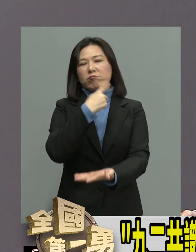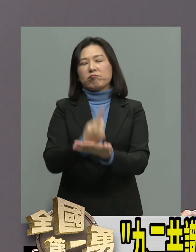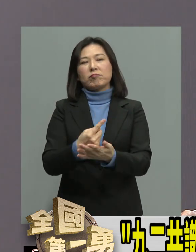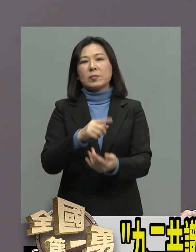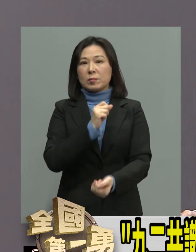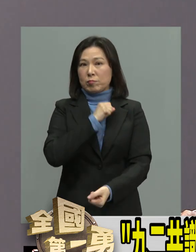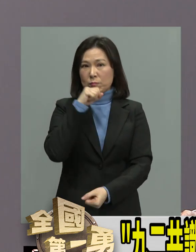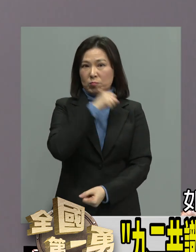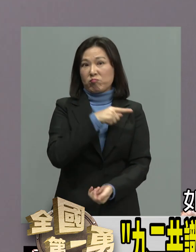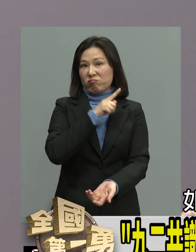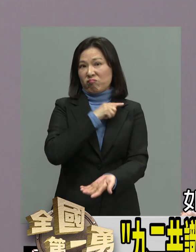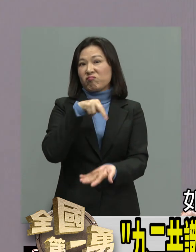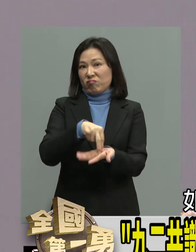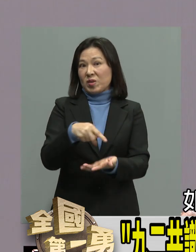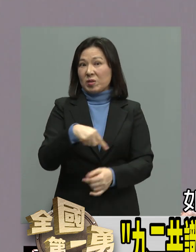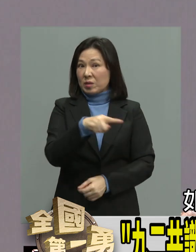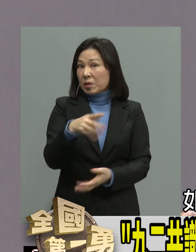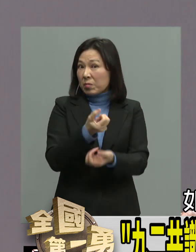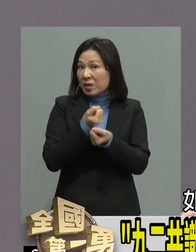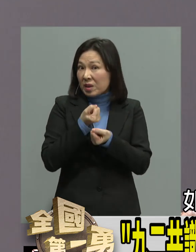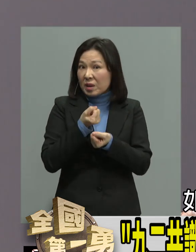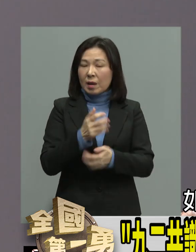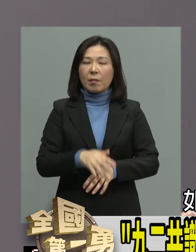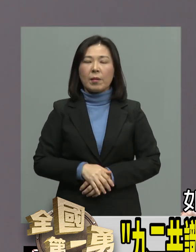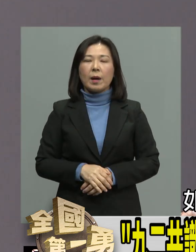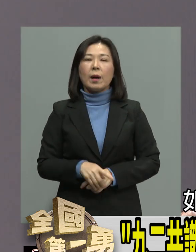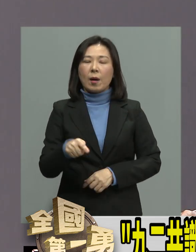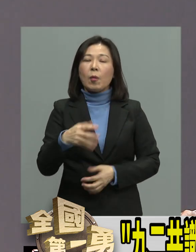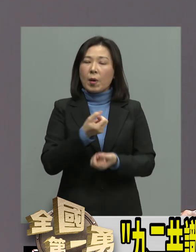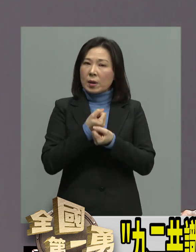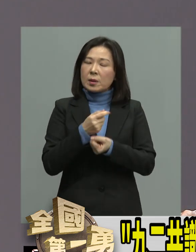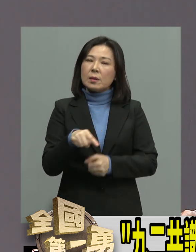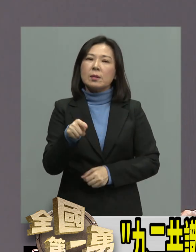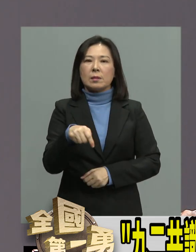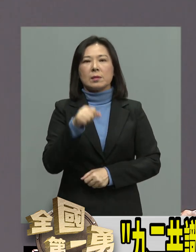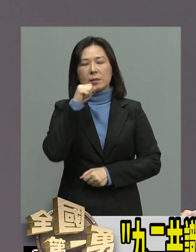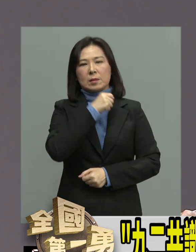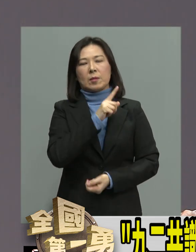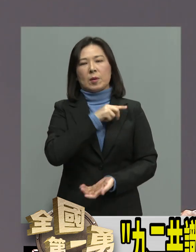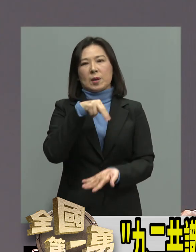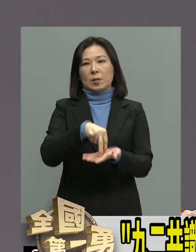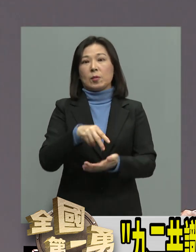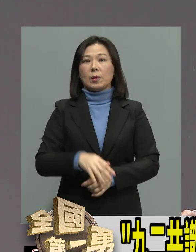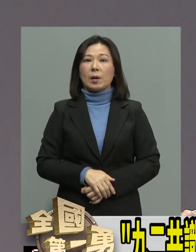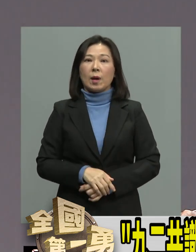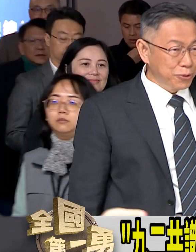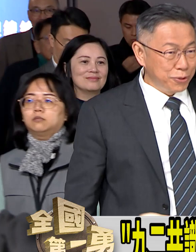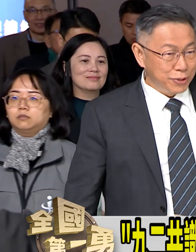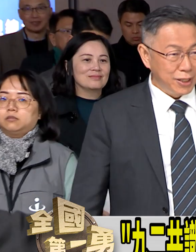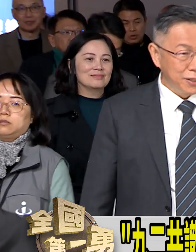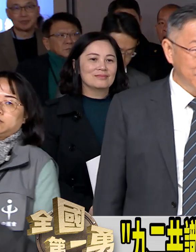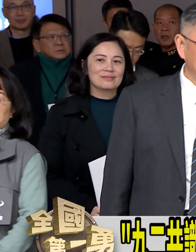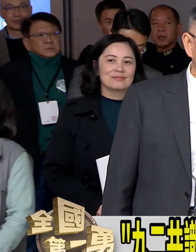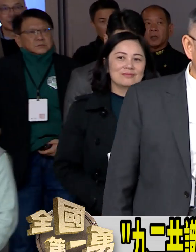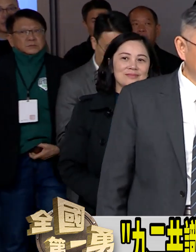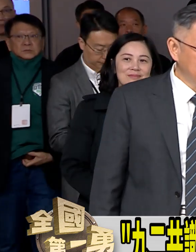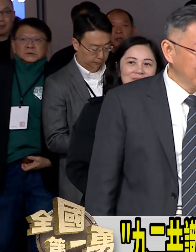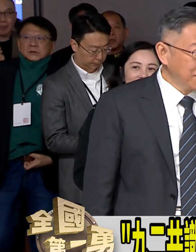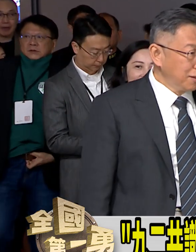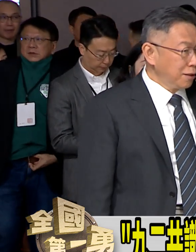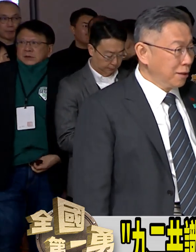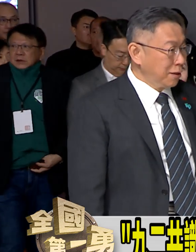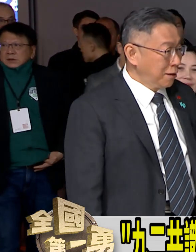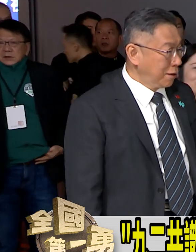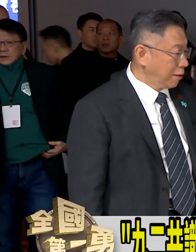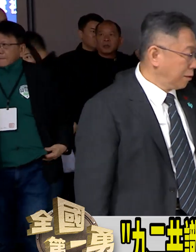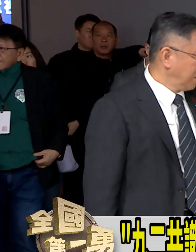受？如果你们接受，这就是台独，难不成你们是在选特首？ 不过赖清德政见会上